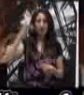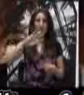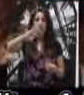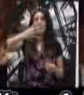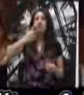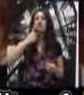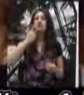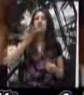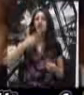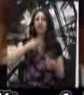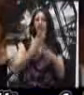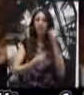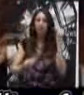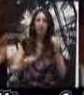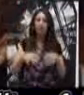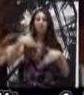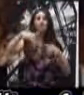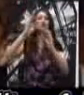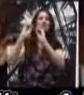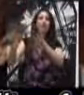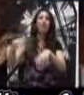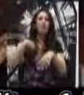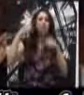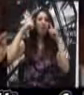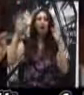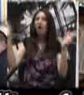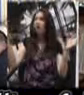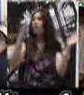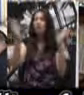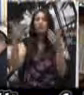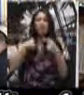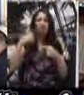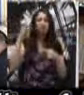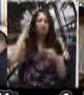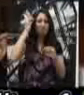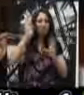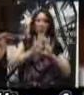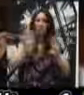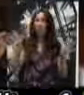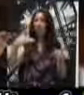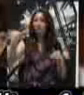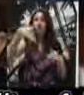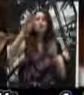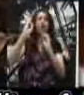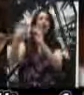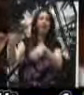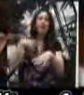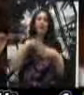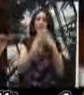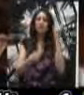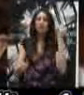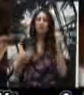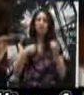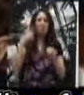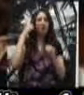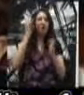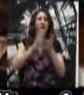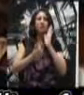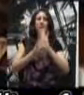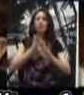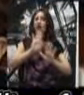عنده 14 سنه ومرمي في الشارع دلوقتي ما اعرفش عنه اي حاجه. في الشارع ولا بالاحداث؟ لا مرمي في الشارع ما اعرفش عنه